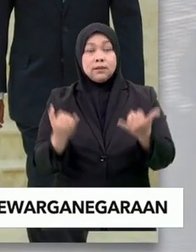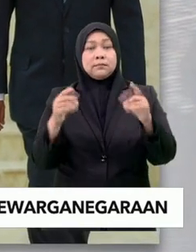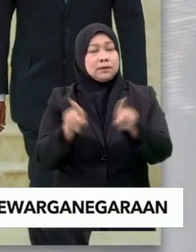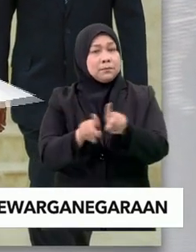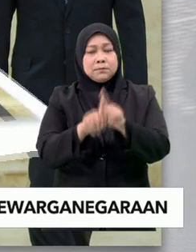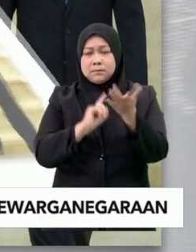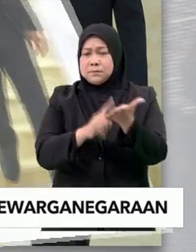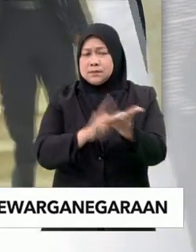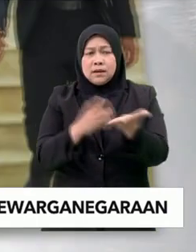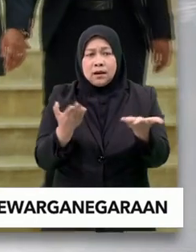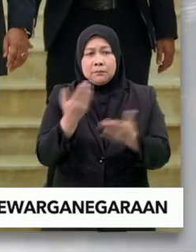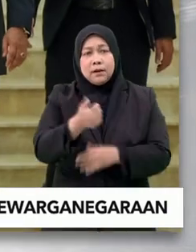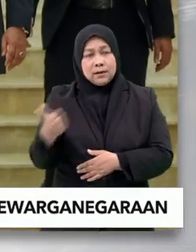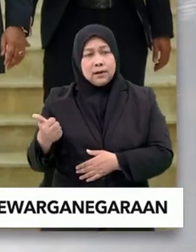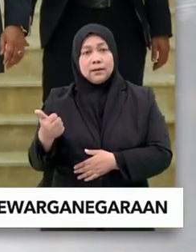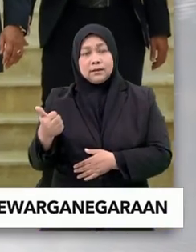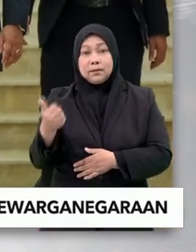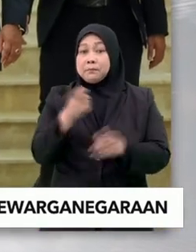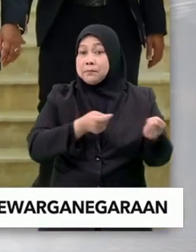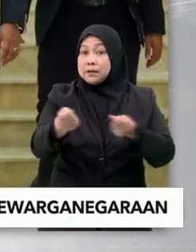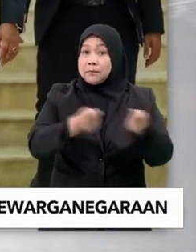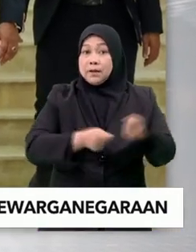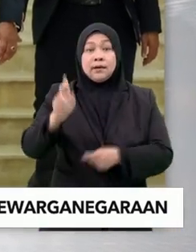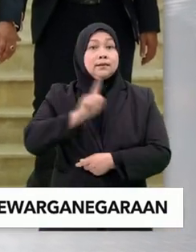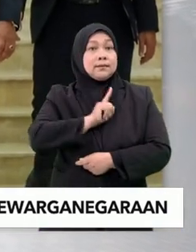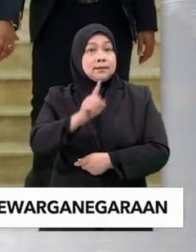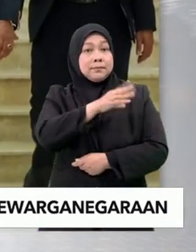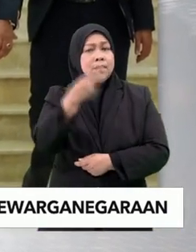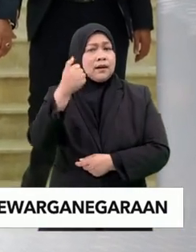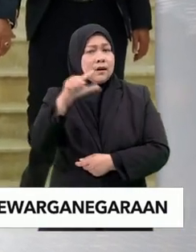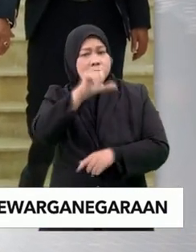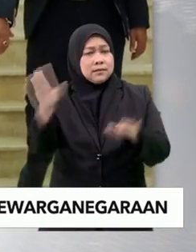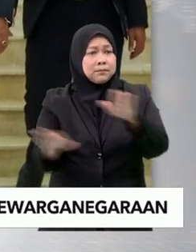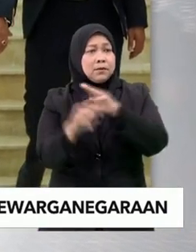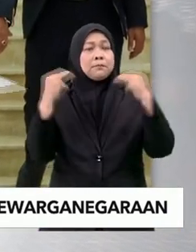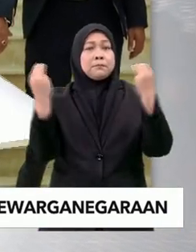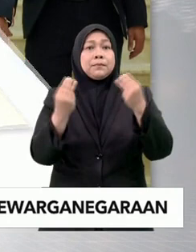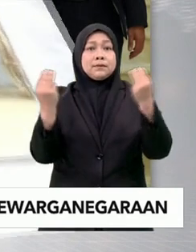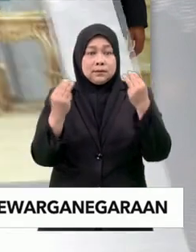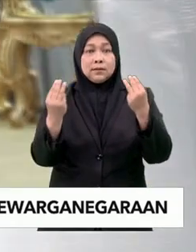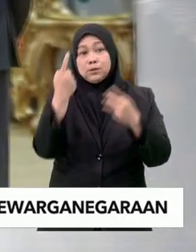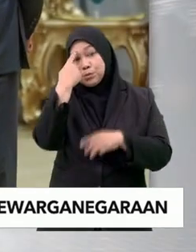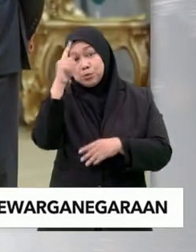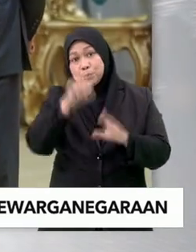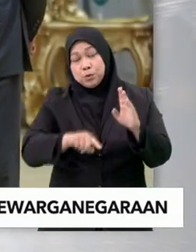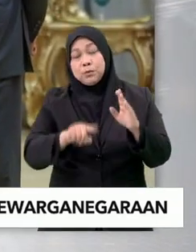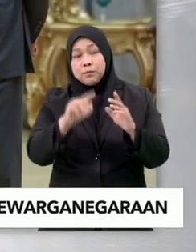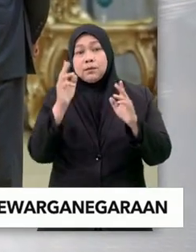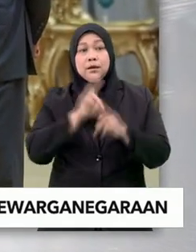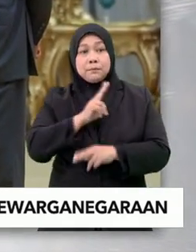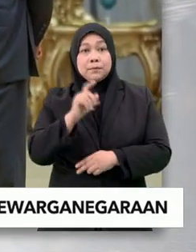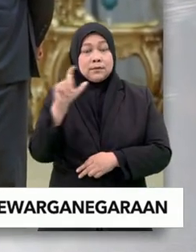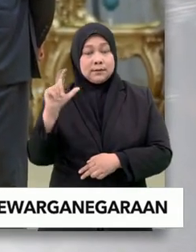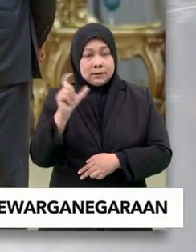membincangkan beberapa perkara lain yang melibatkan pentadbiran agama Islam dan hal-hal di bawah Majlis kebangsaan bagi hal ehwal agama Islam Malaysia